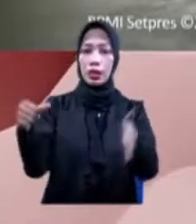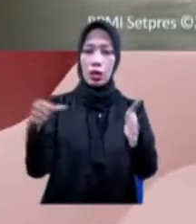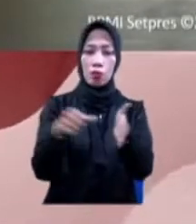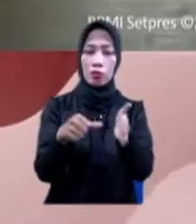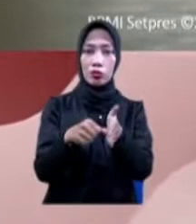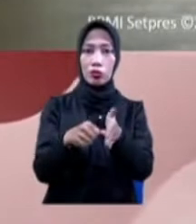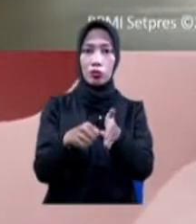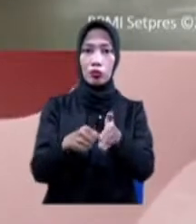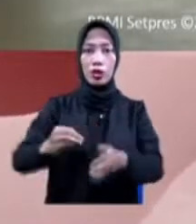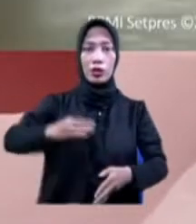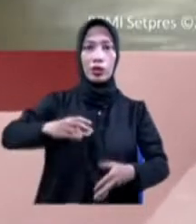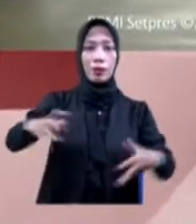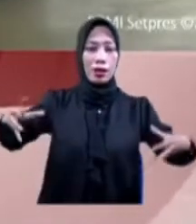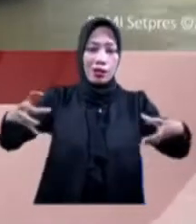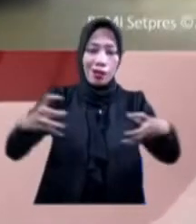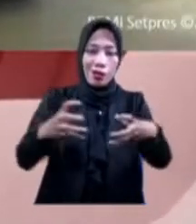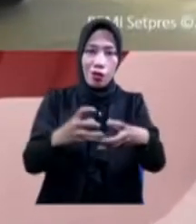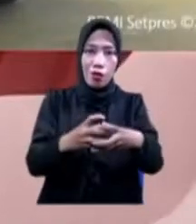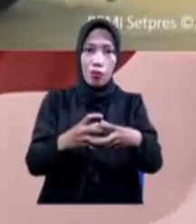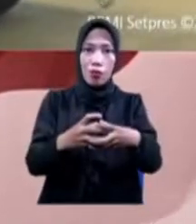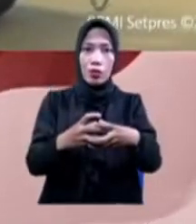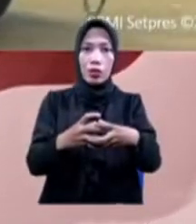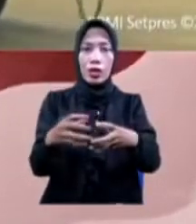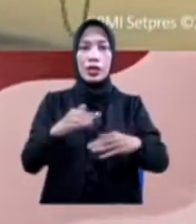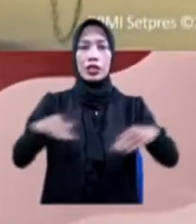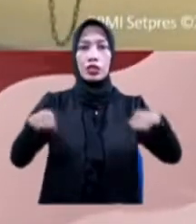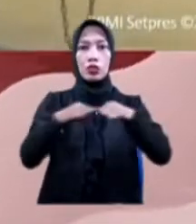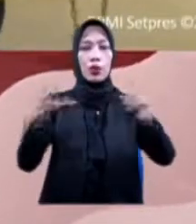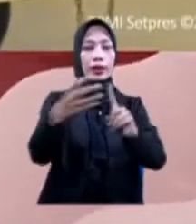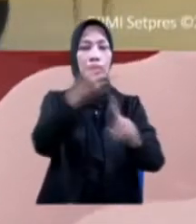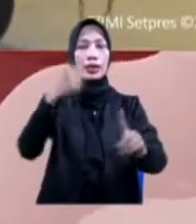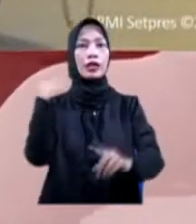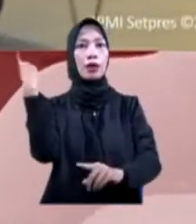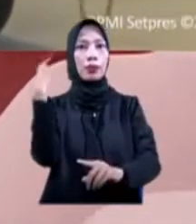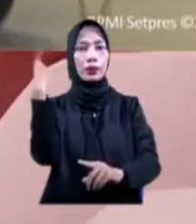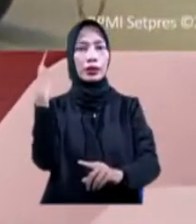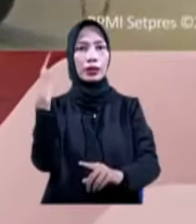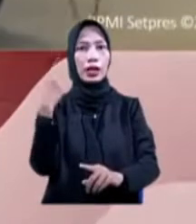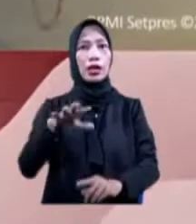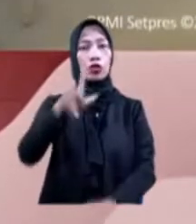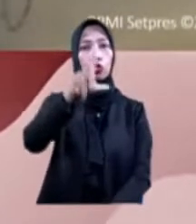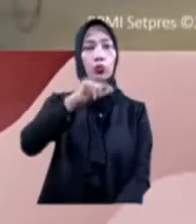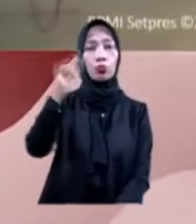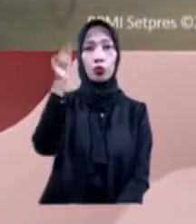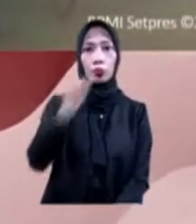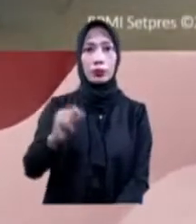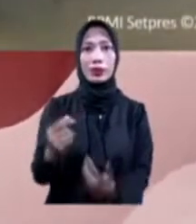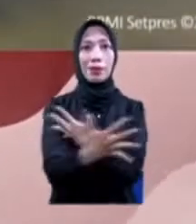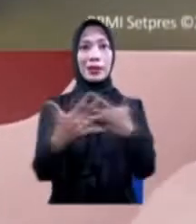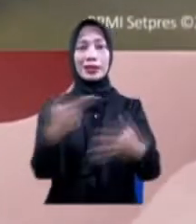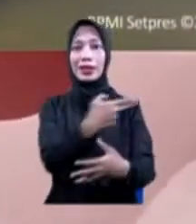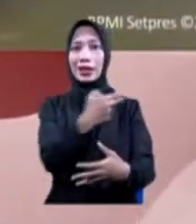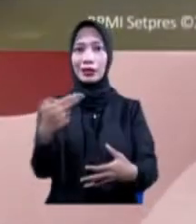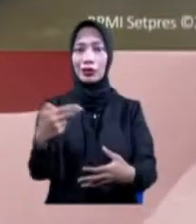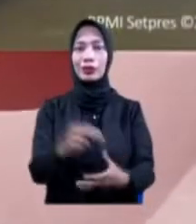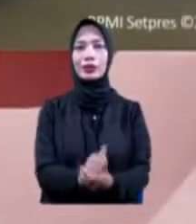pencapaian herd immunity yang mau ditargetkan pemerintah untuk mendapatkan 70% populasi Indonesia. Dan ini saya rasa